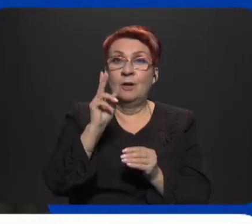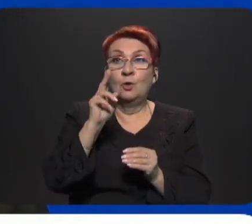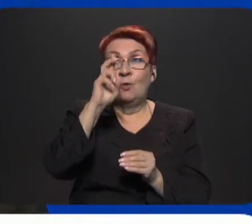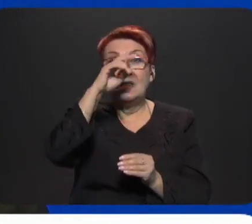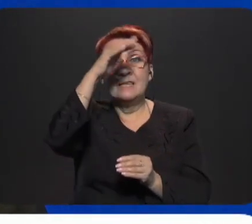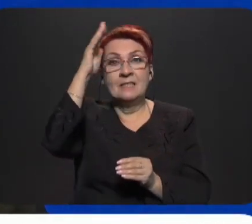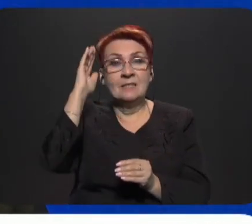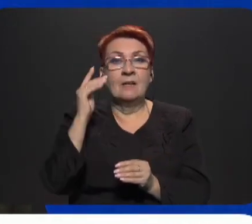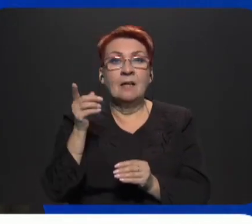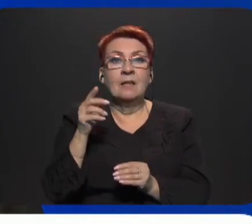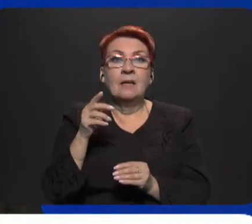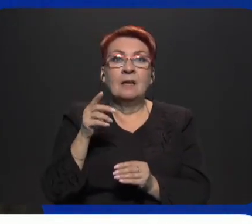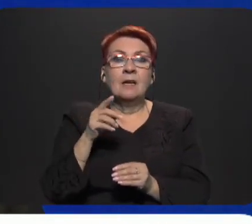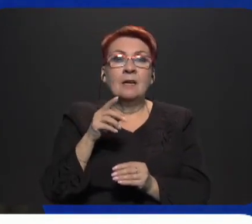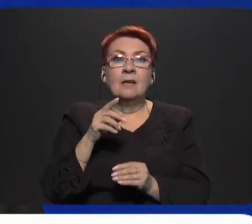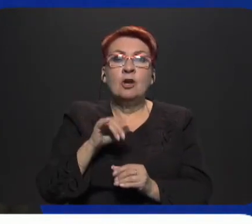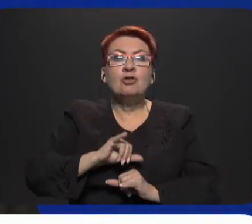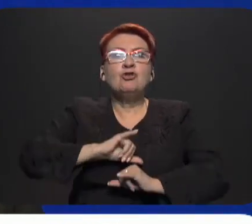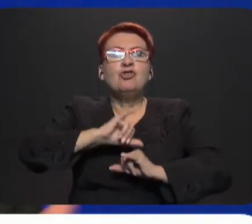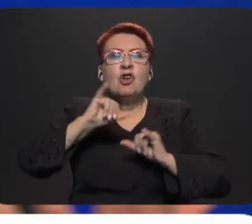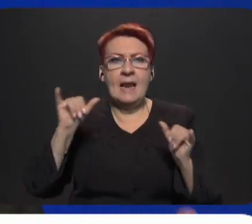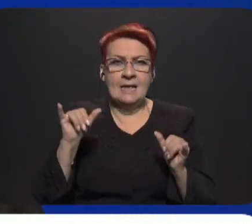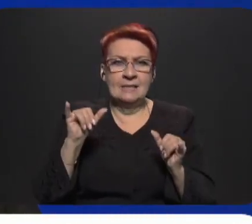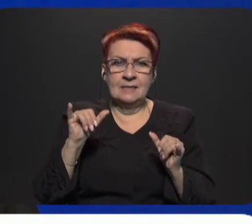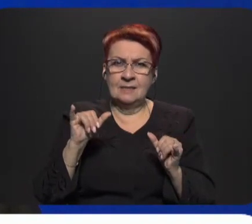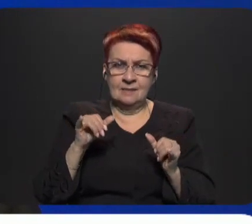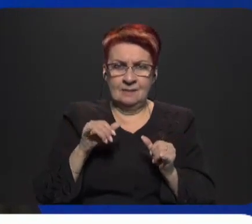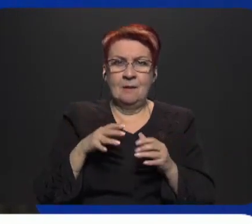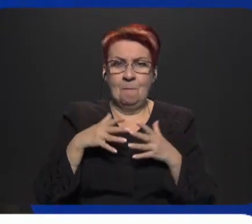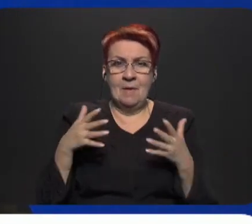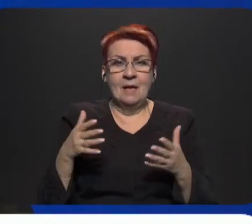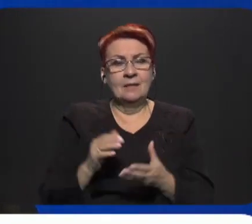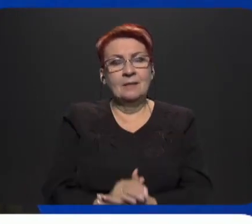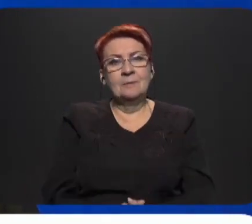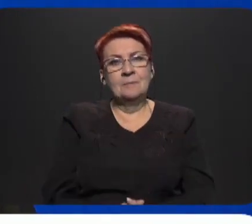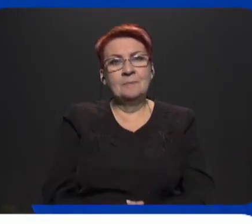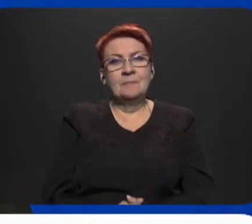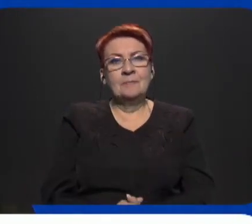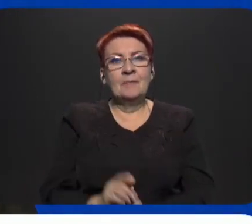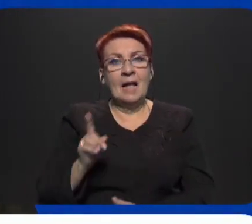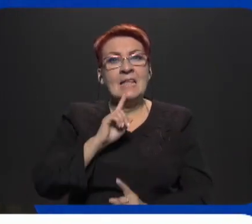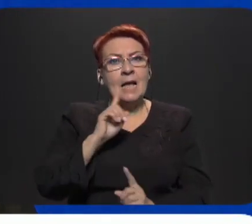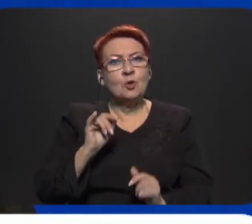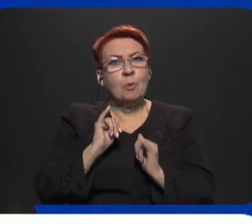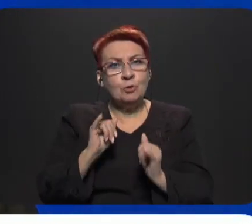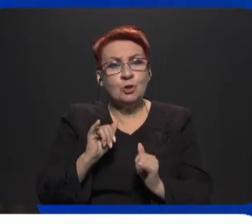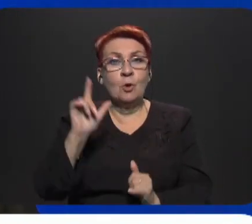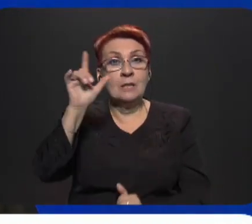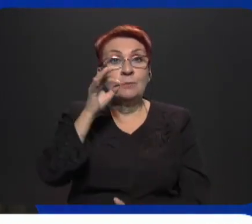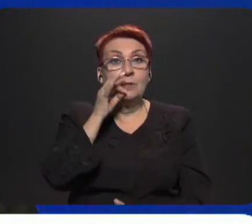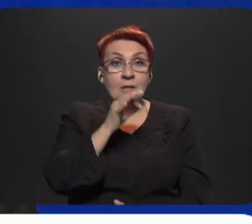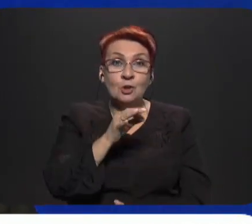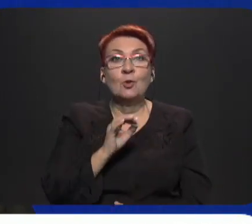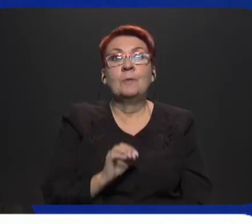что-то чрезмерно. Да, и они находятся на каком-то особом счету. Вот, потому что Господь сказал, что в